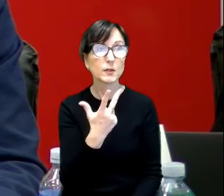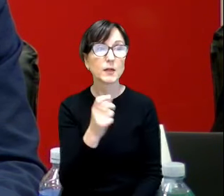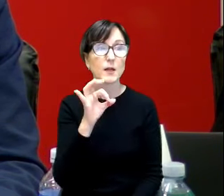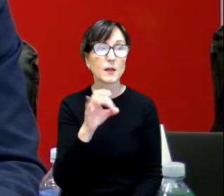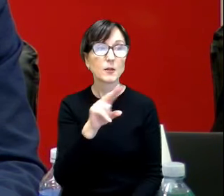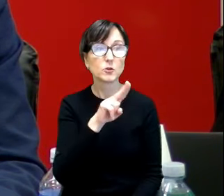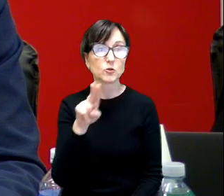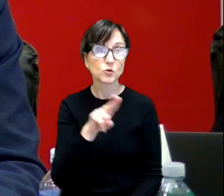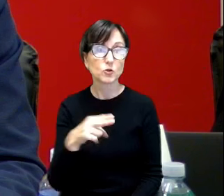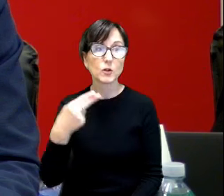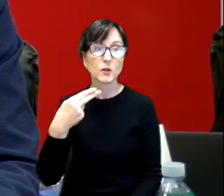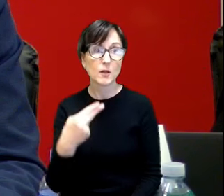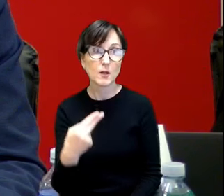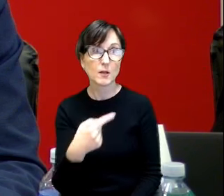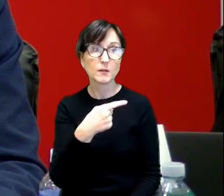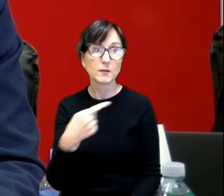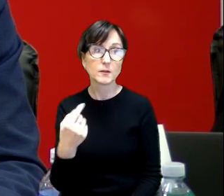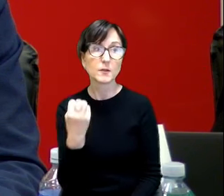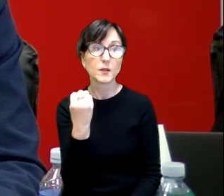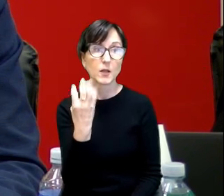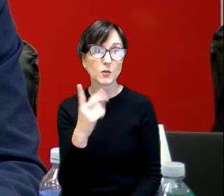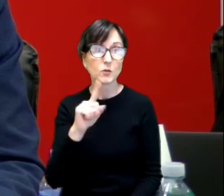a skliausteliuose